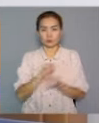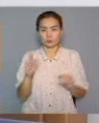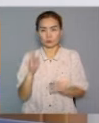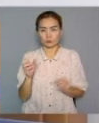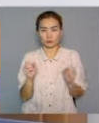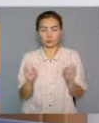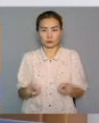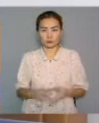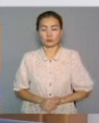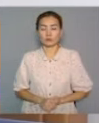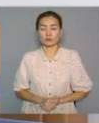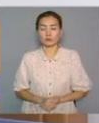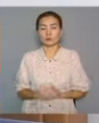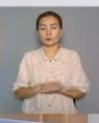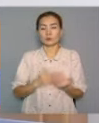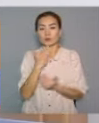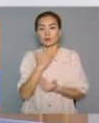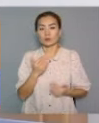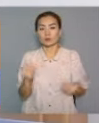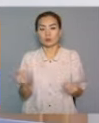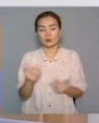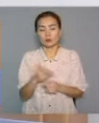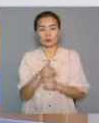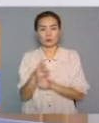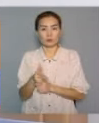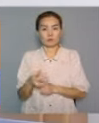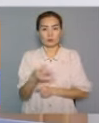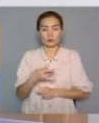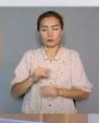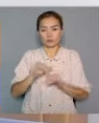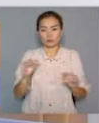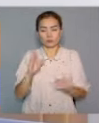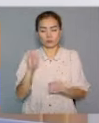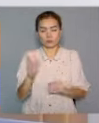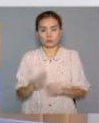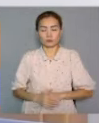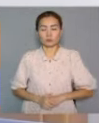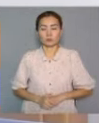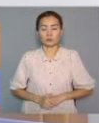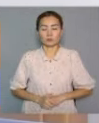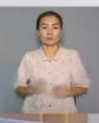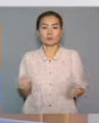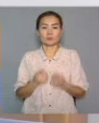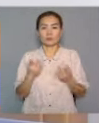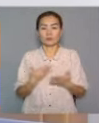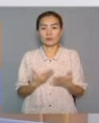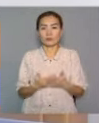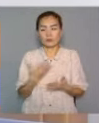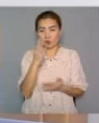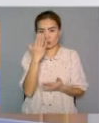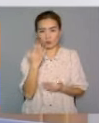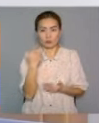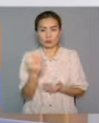мақсатында. Сондықтан да соңғы түсірілген видео бұл республика көлеміне кең таралымға ие болды. Қарапайым нәрсе бұл